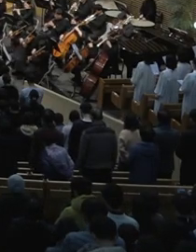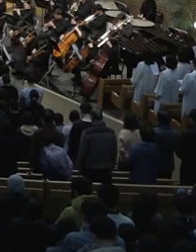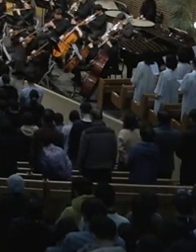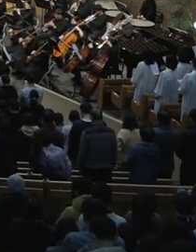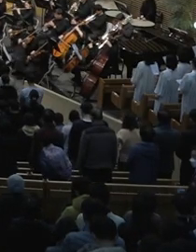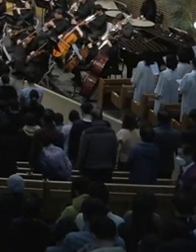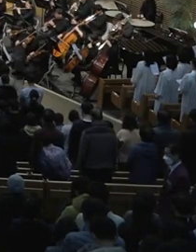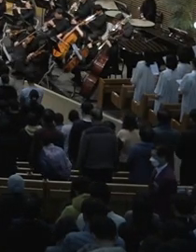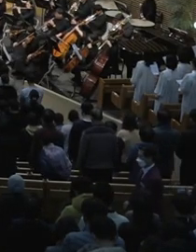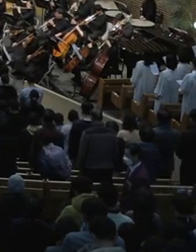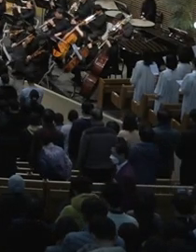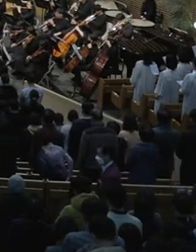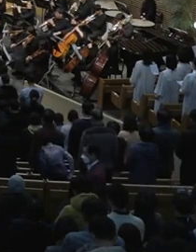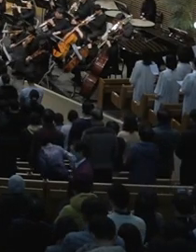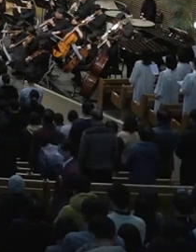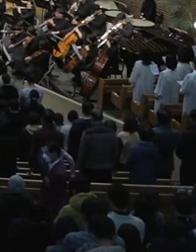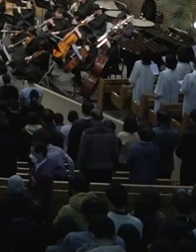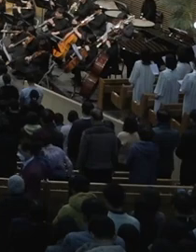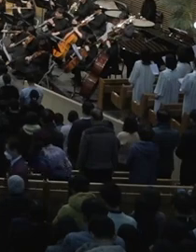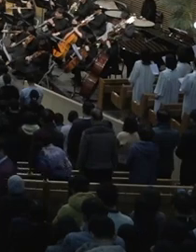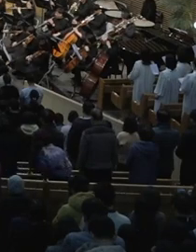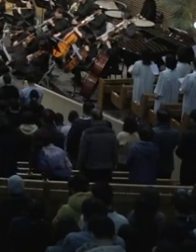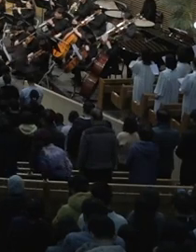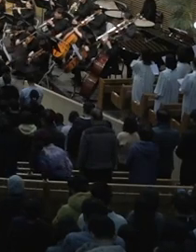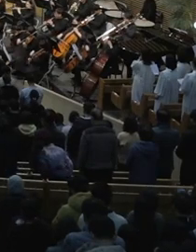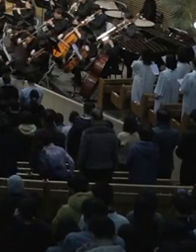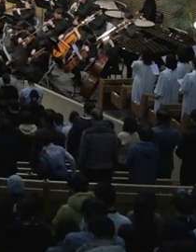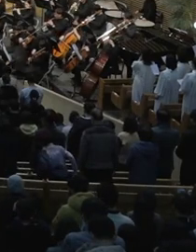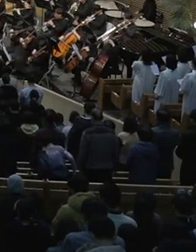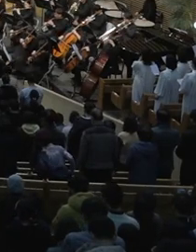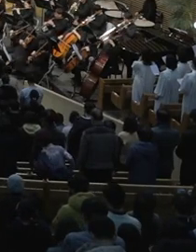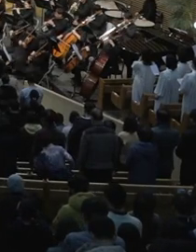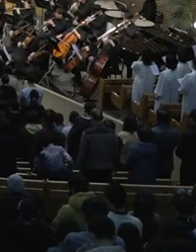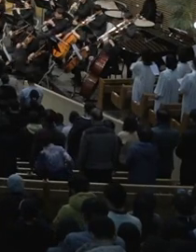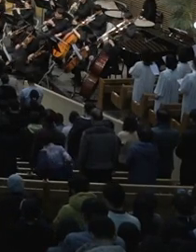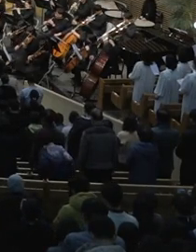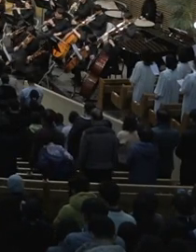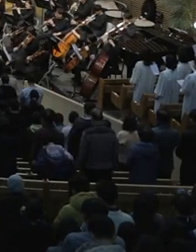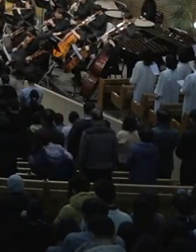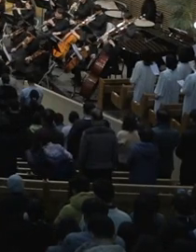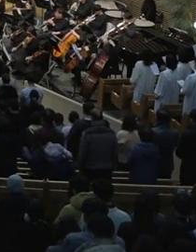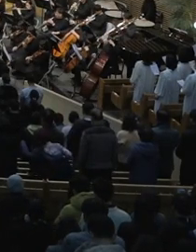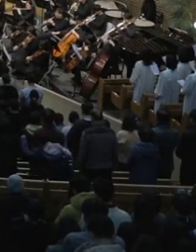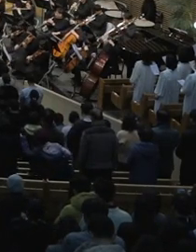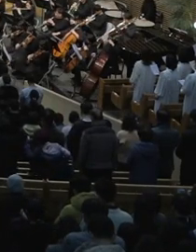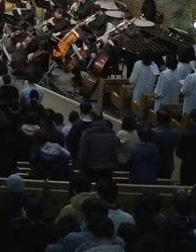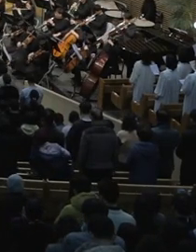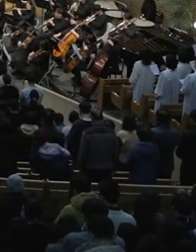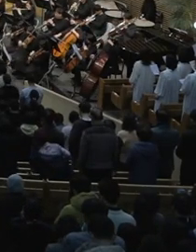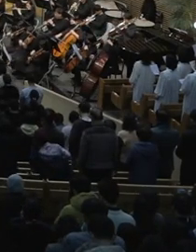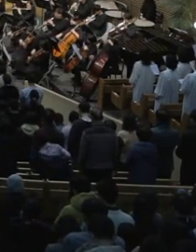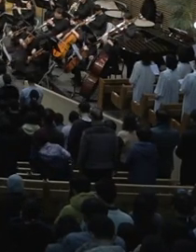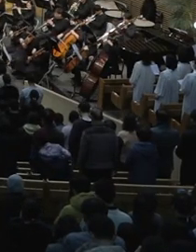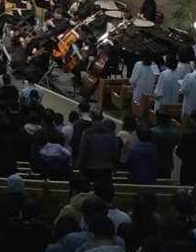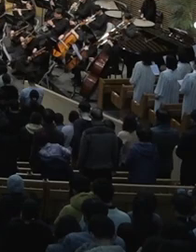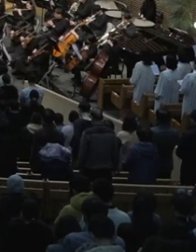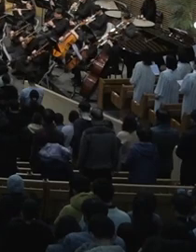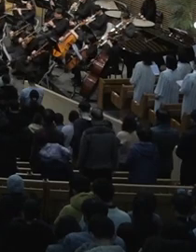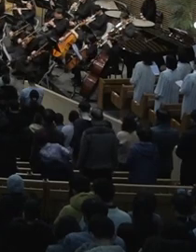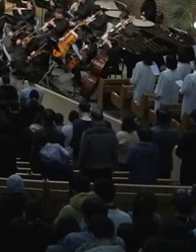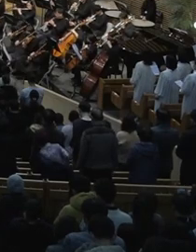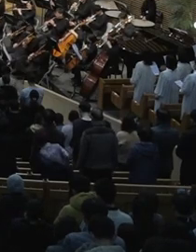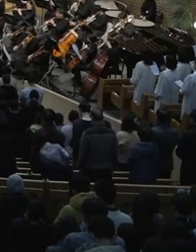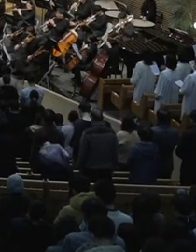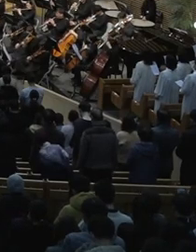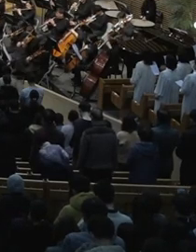주님을 찬양합니다. 오늘도 하나님 앞에 나와 기도하는 사랑하는 성도들 하나님의 은혜의 손에 붙다가